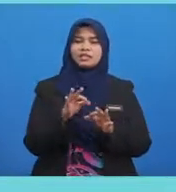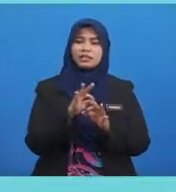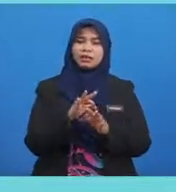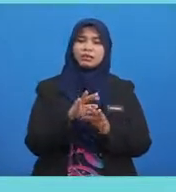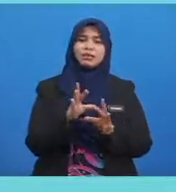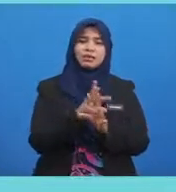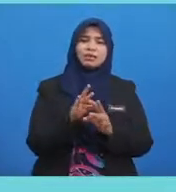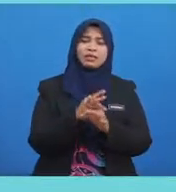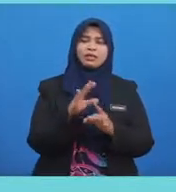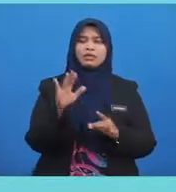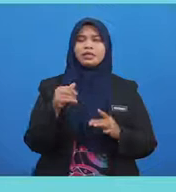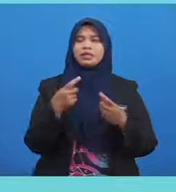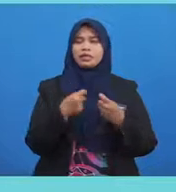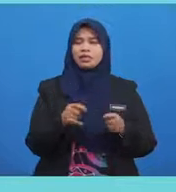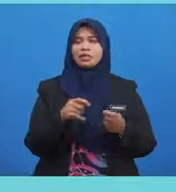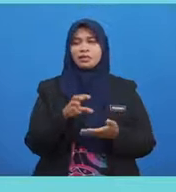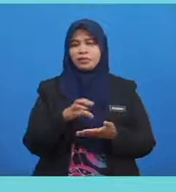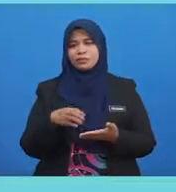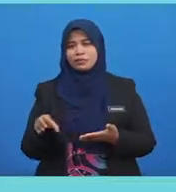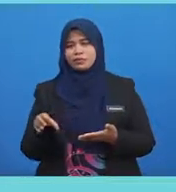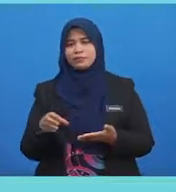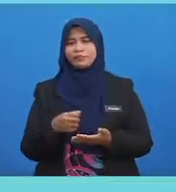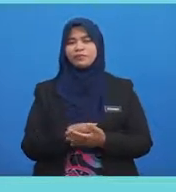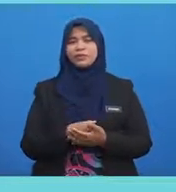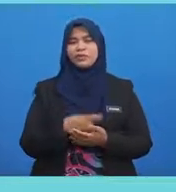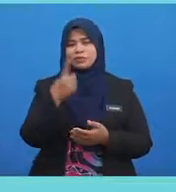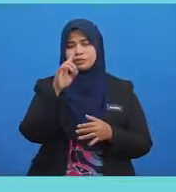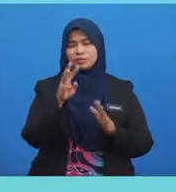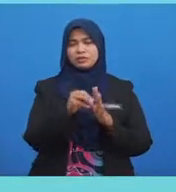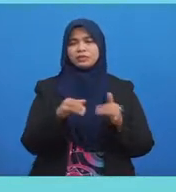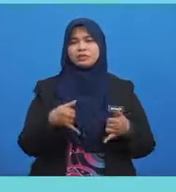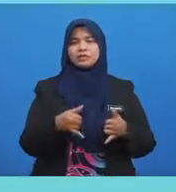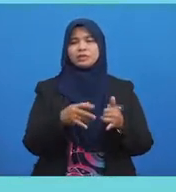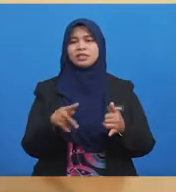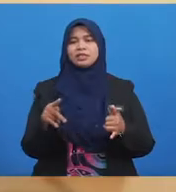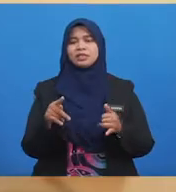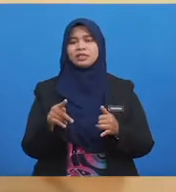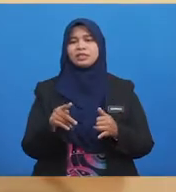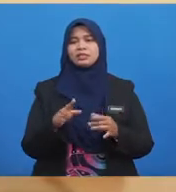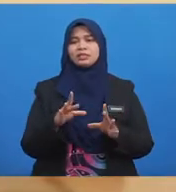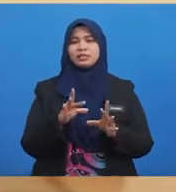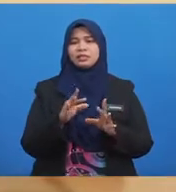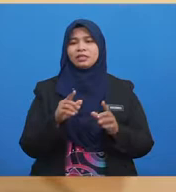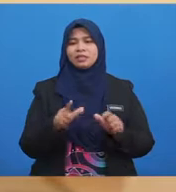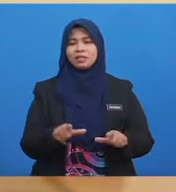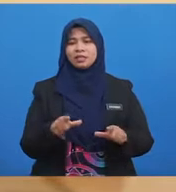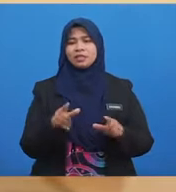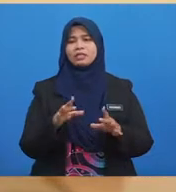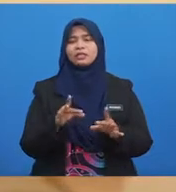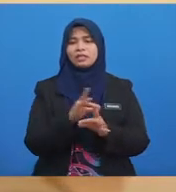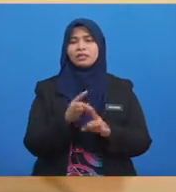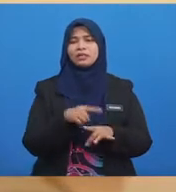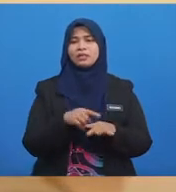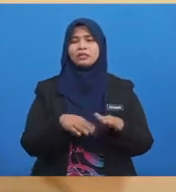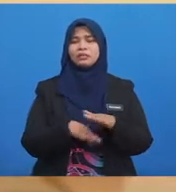untuk menjalankan rancangan meletakkan Sarawak di bawah jajahannya. Oleh kerana penduduk